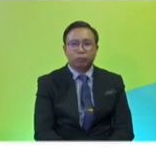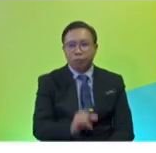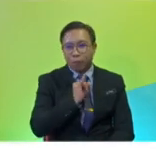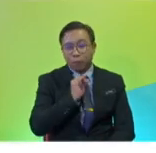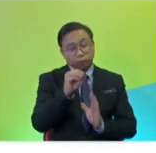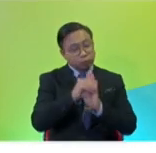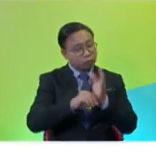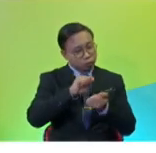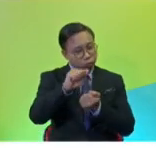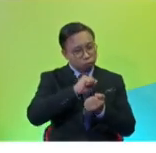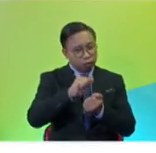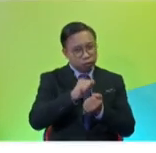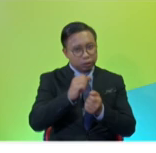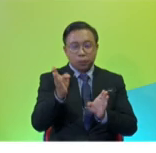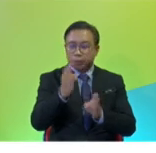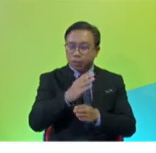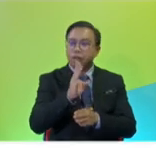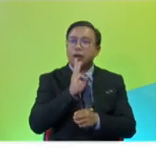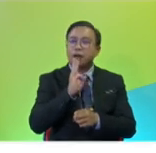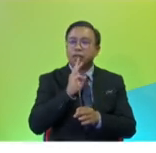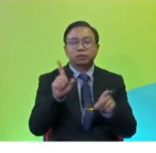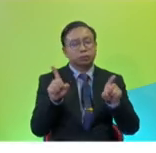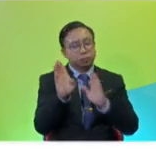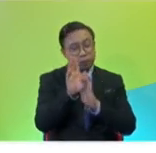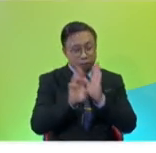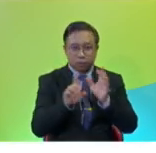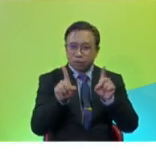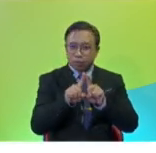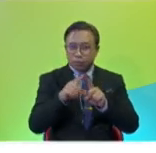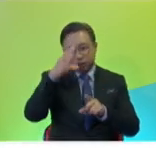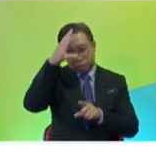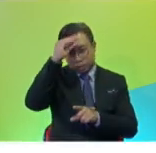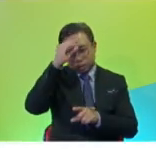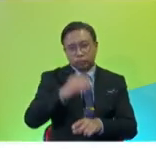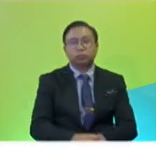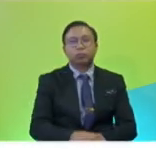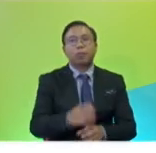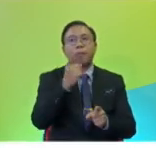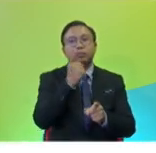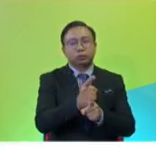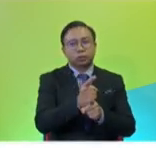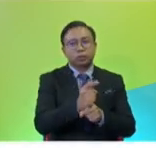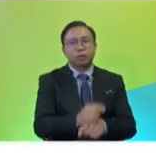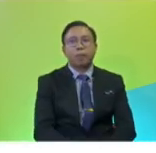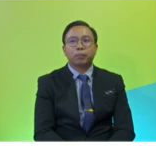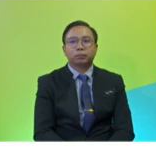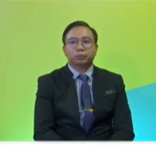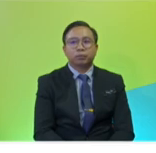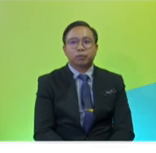Saya mencuci bilik air bersama abang. Betul tak? Betul dah betul. Salah? Betul. Betul.